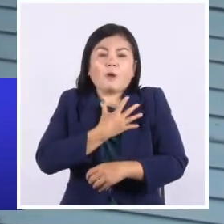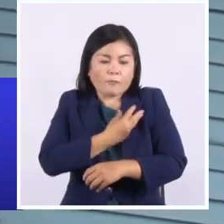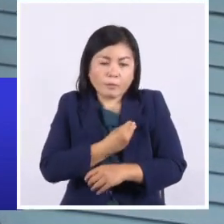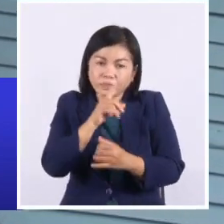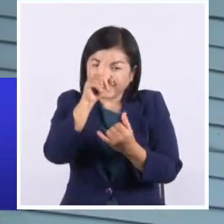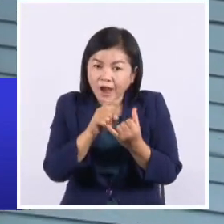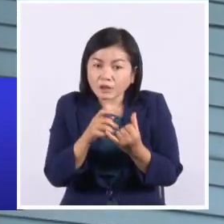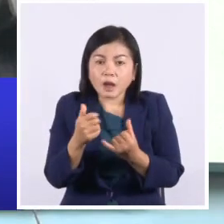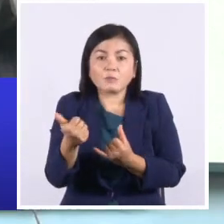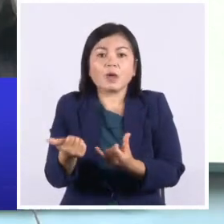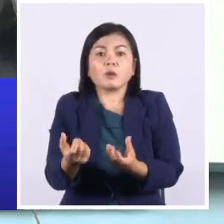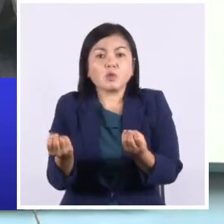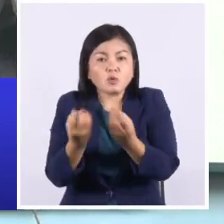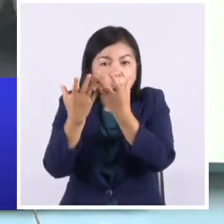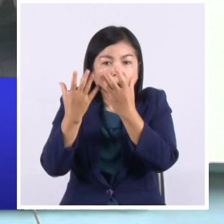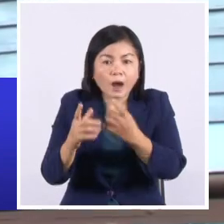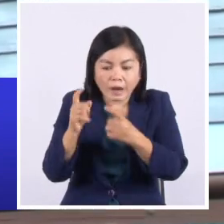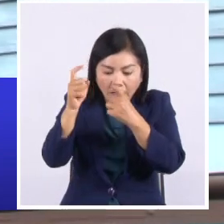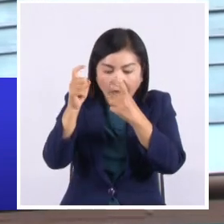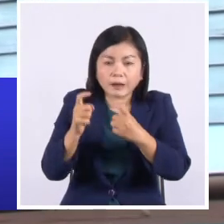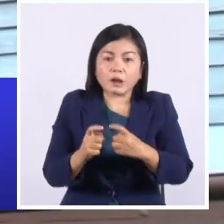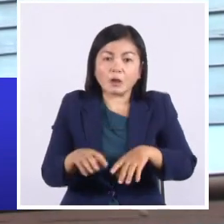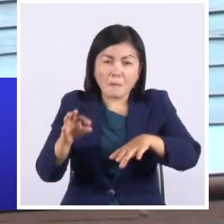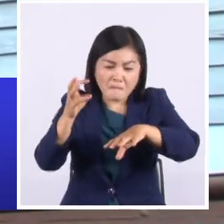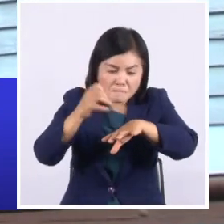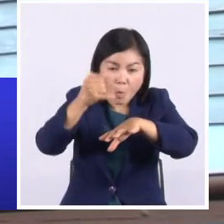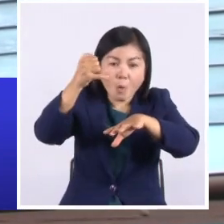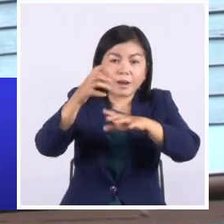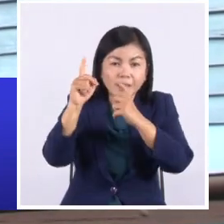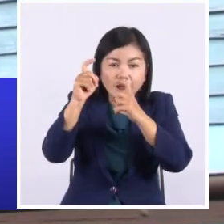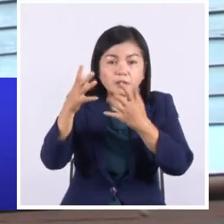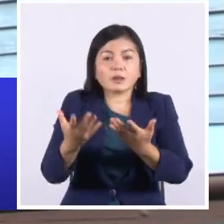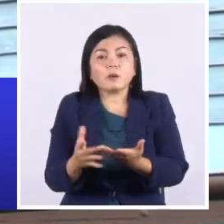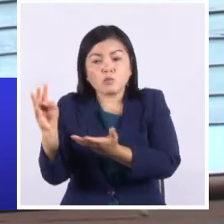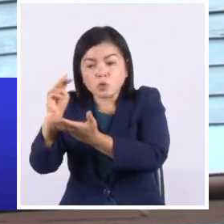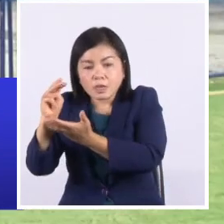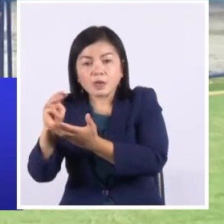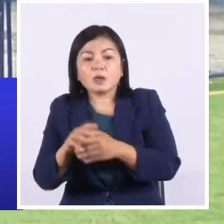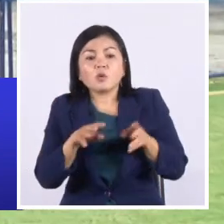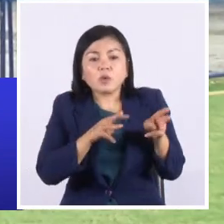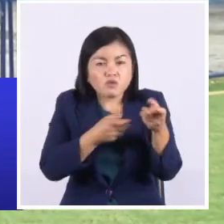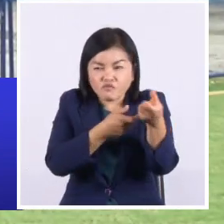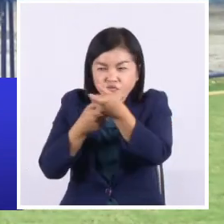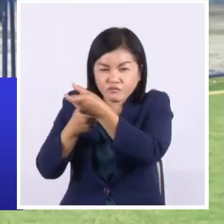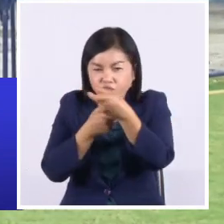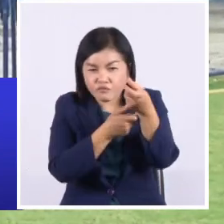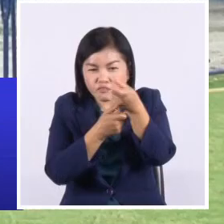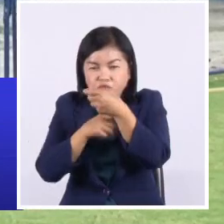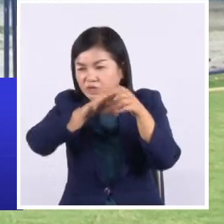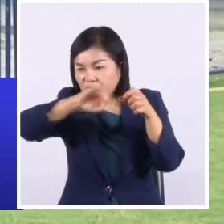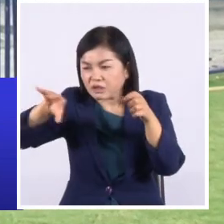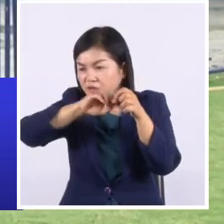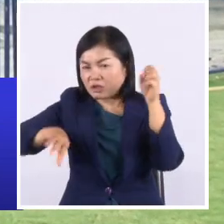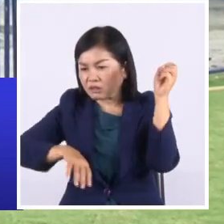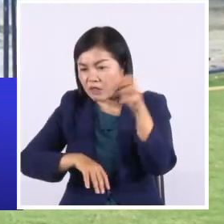ตได้เลยแปลว่าแตนเนี่ยมีพิษร้ายแรงมากเบื้องต้นค่ะทางกู้ภัยเนี่ยเขามากำจัดและทยอยกำจัดเป็นที่เรียบร้อยแล้วก็เตือนผู้ป